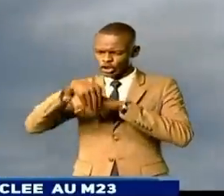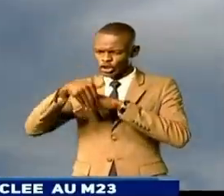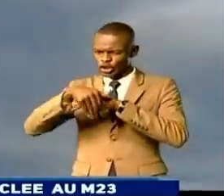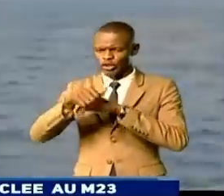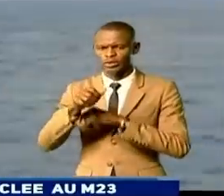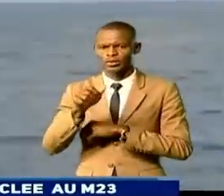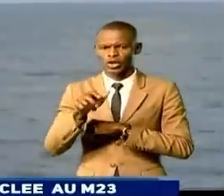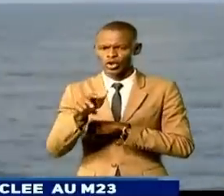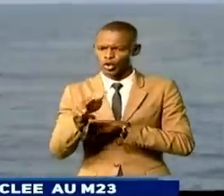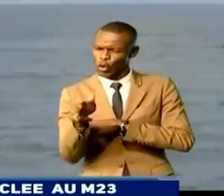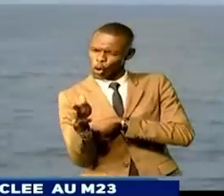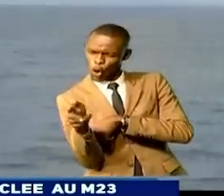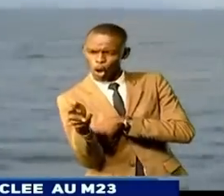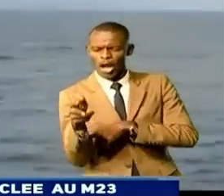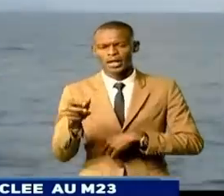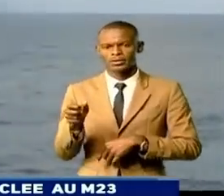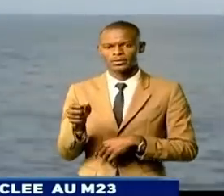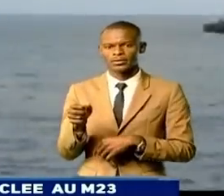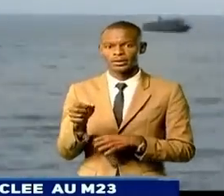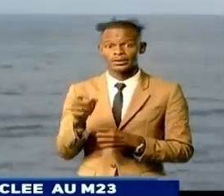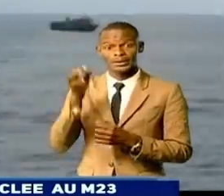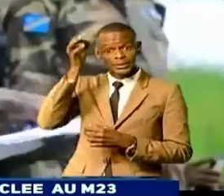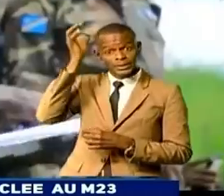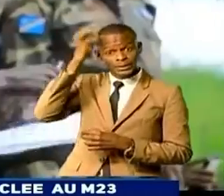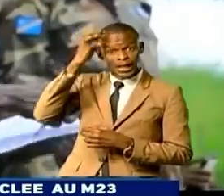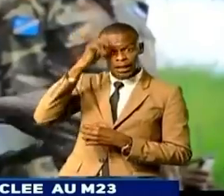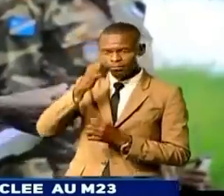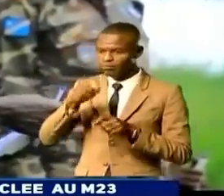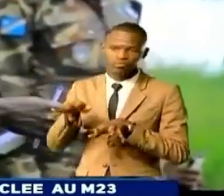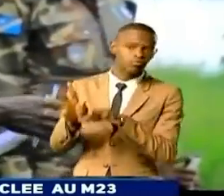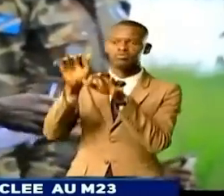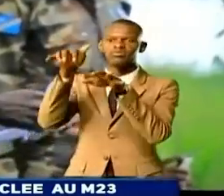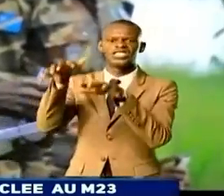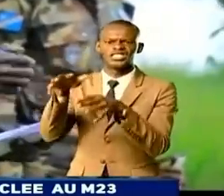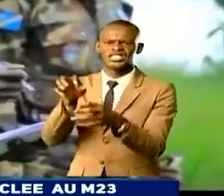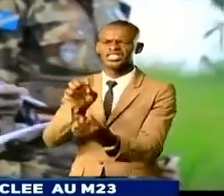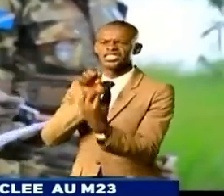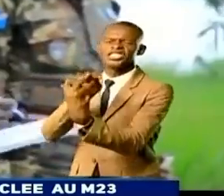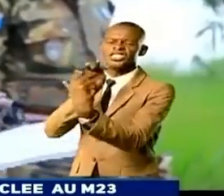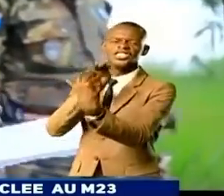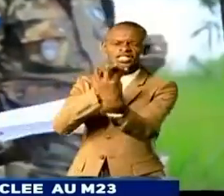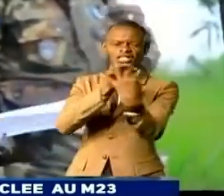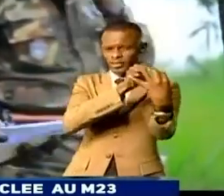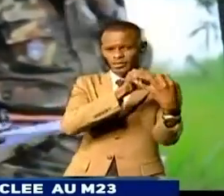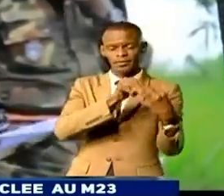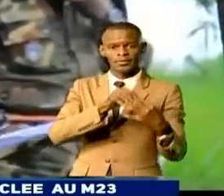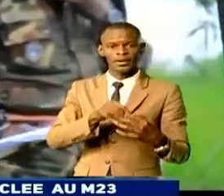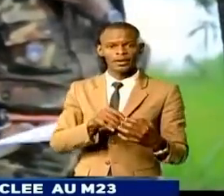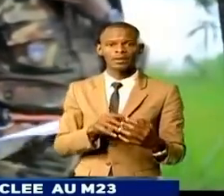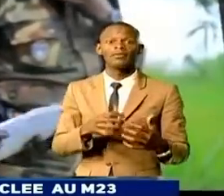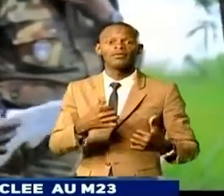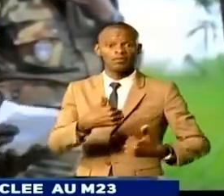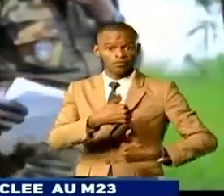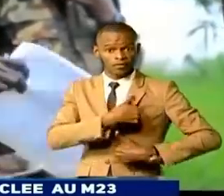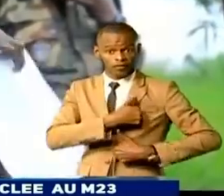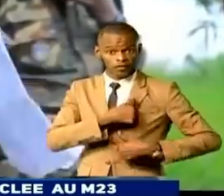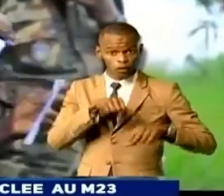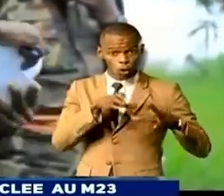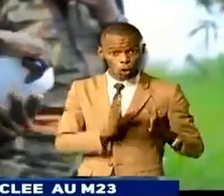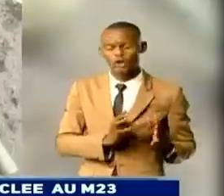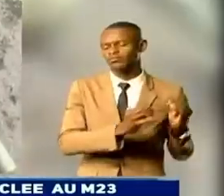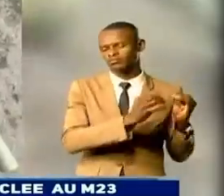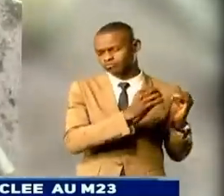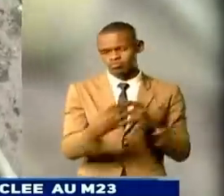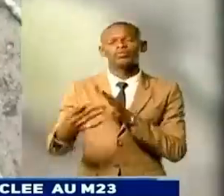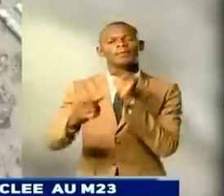matin. Les combats se sont poursuivis jusqu'aux petites heures du matin et les forces loyalistes ont repoussé l'ennemi. Dans sa